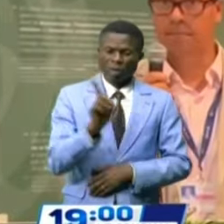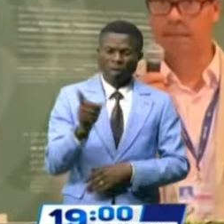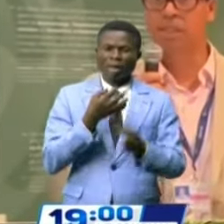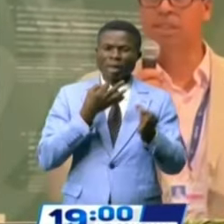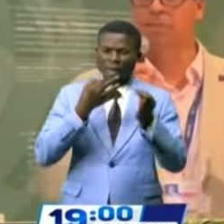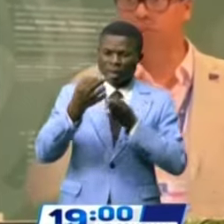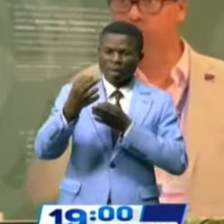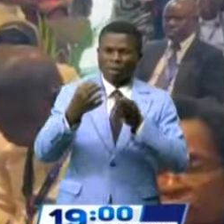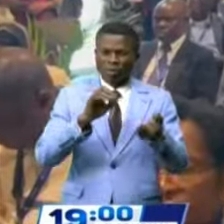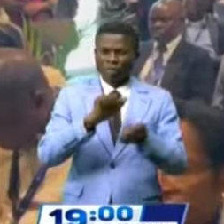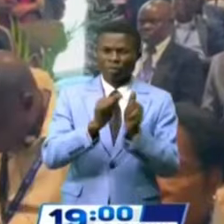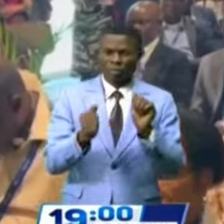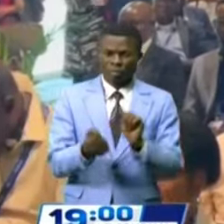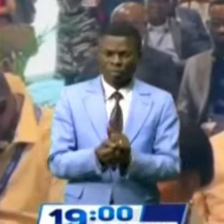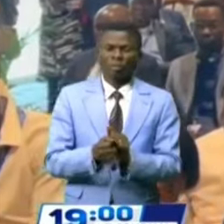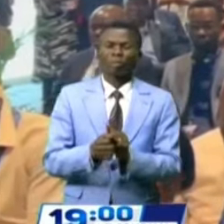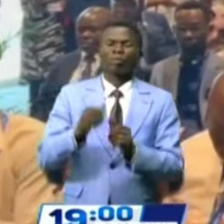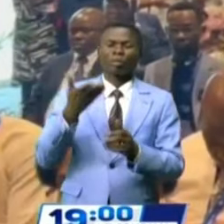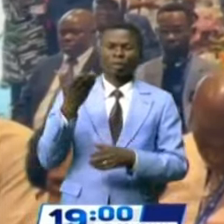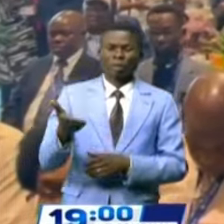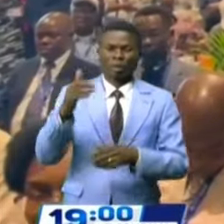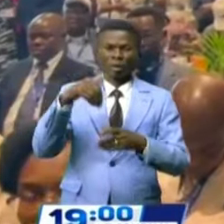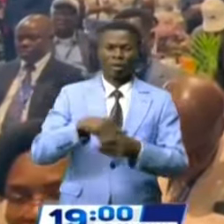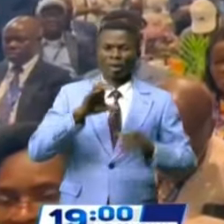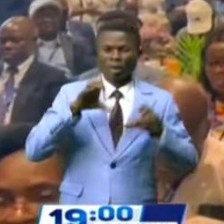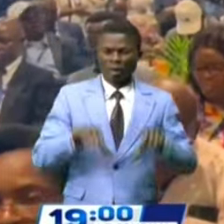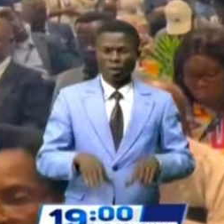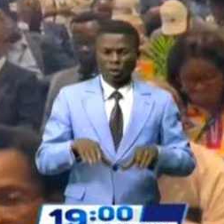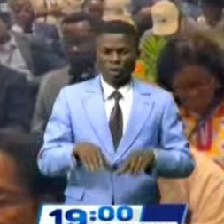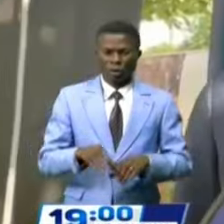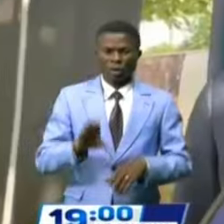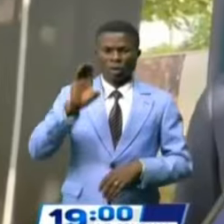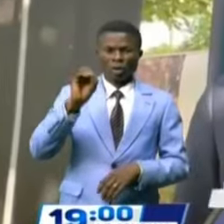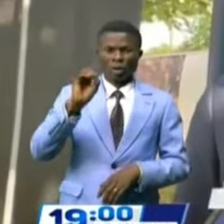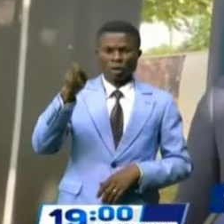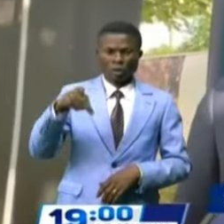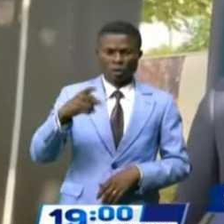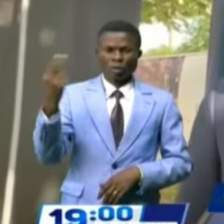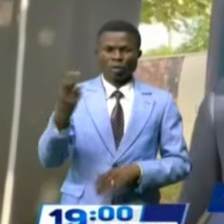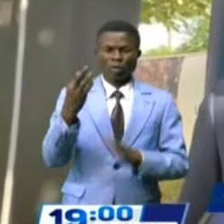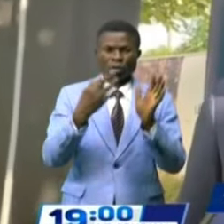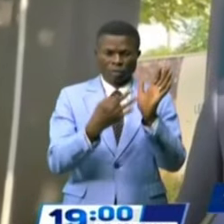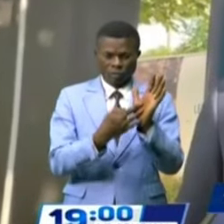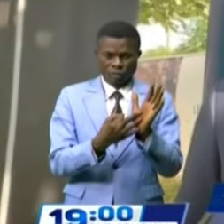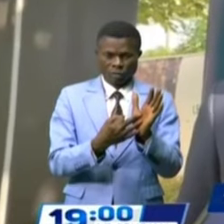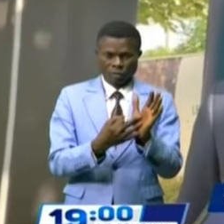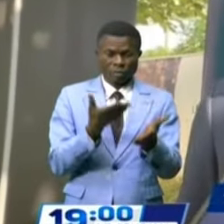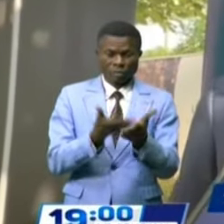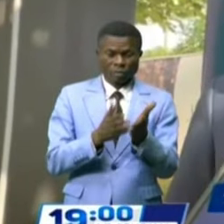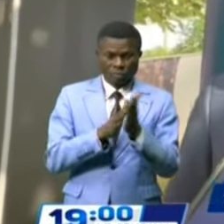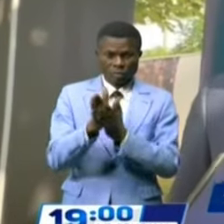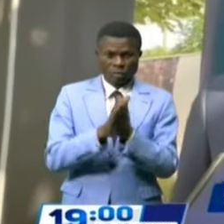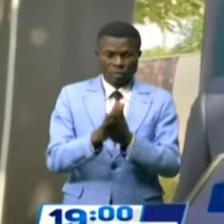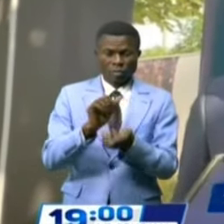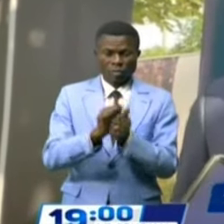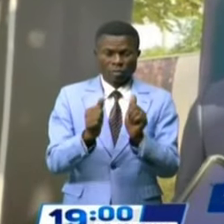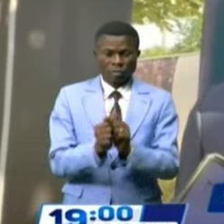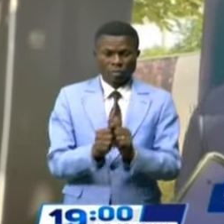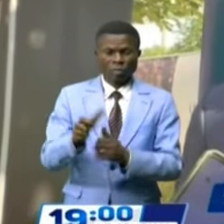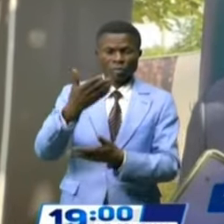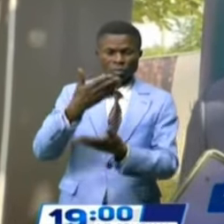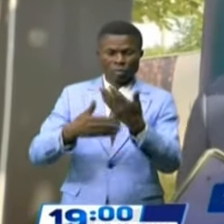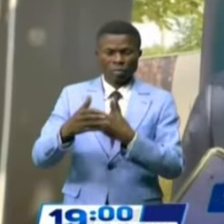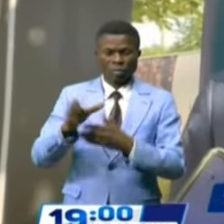exposé sur les enjeux de tourbières en RDC à la COP28. Ce Side Event portait sur les synergies entre